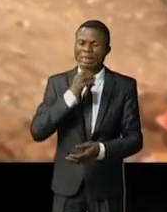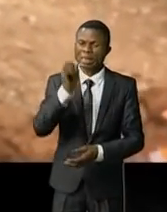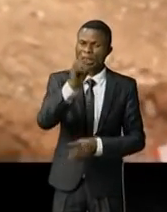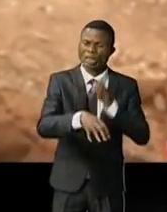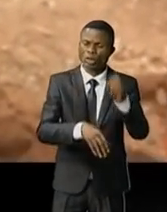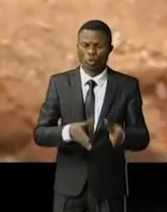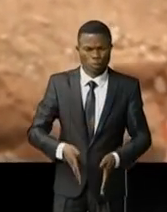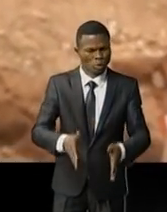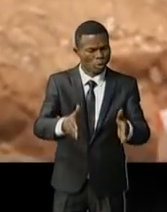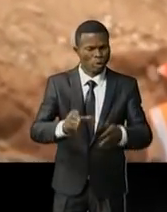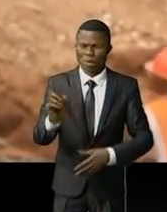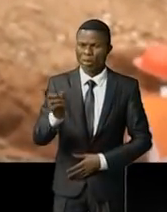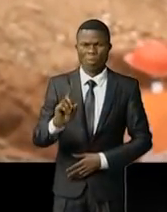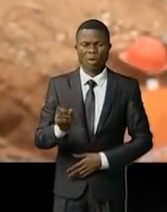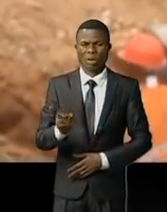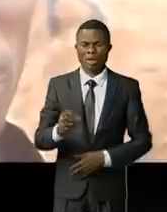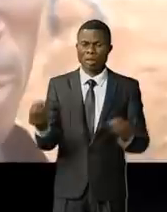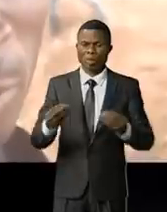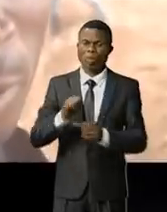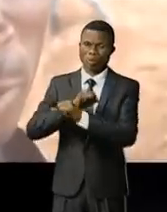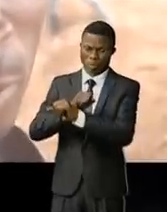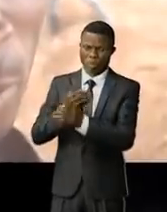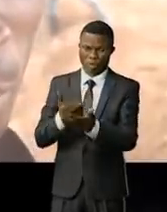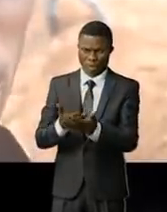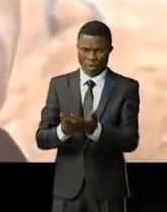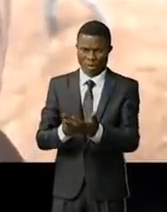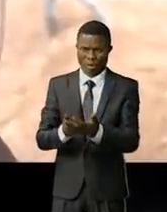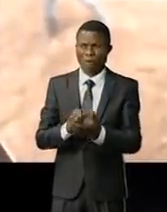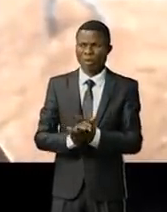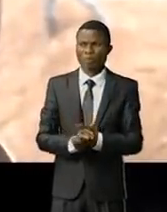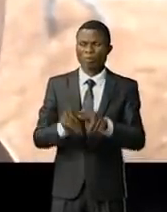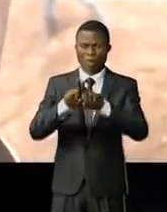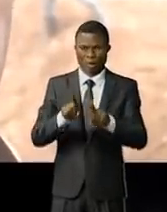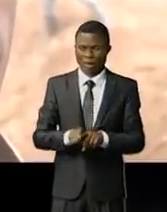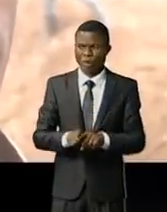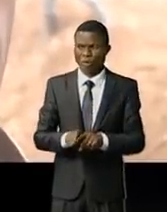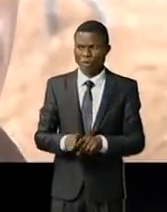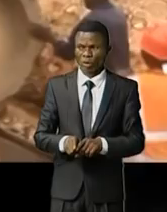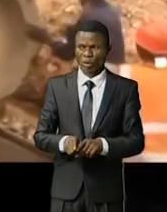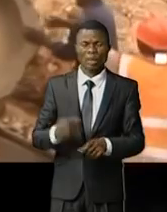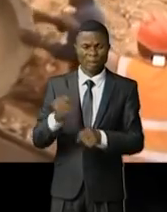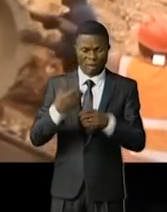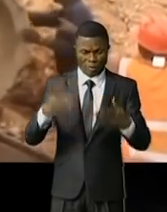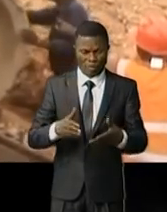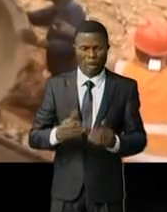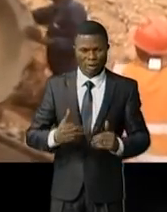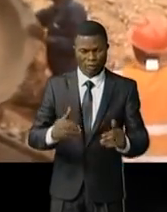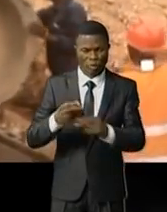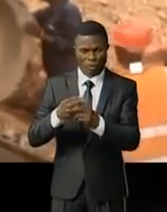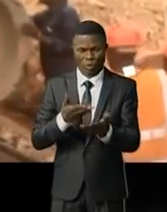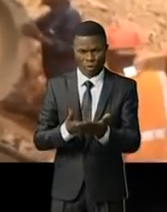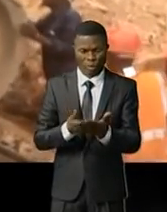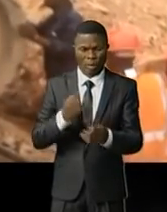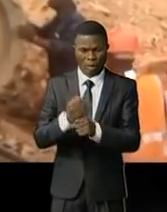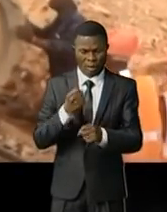nous d'abord travailler, et puis ils vont nous juger après les travaux. Les travaux se déroulent